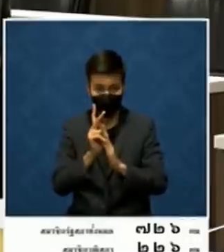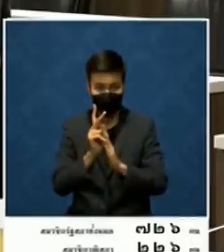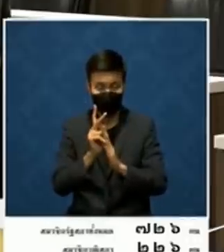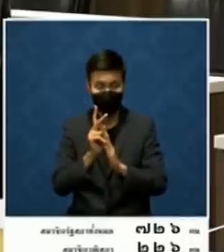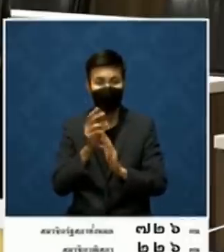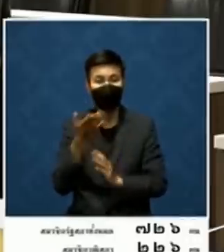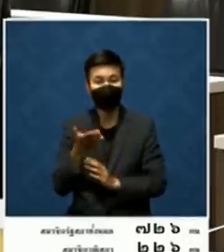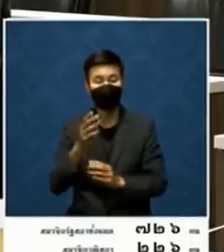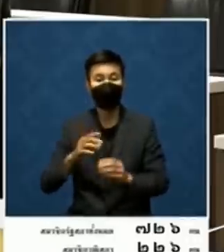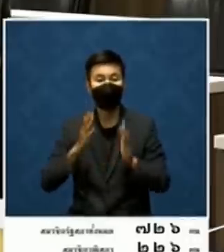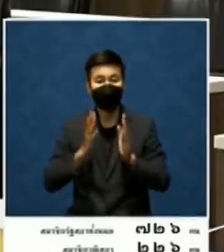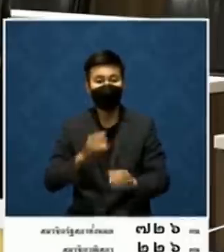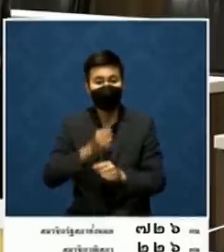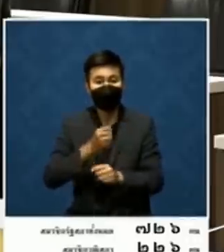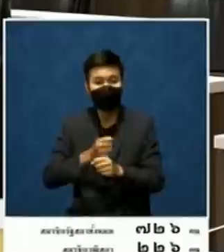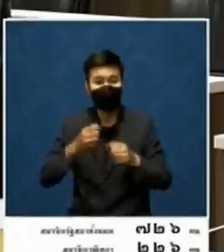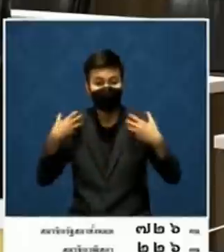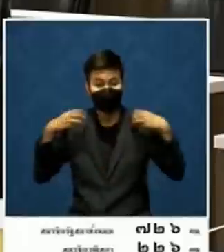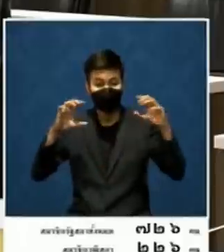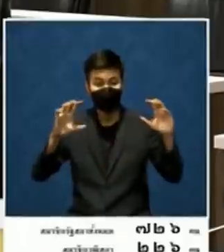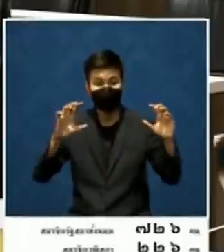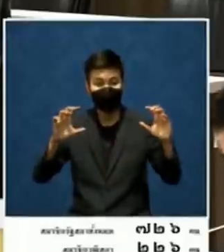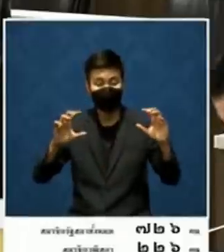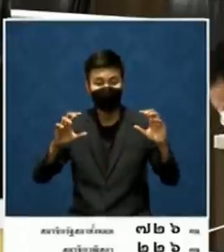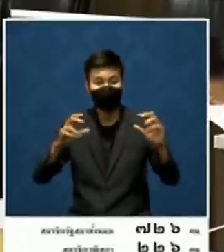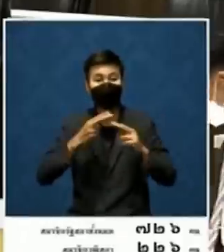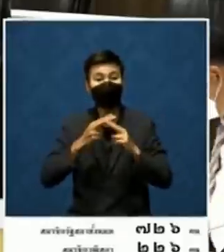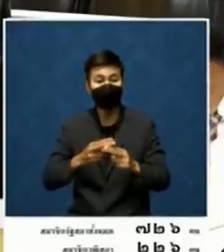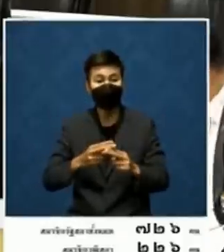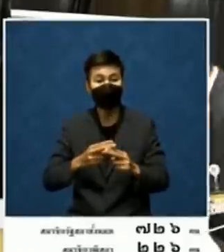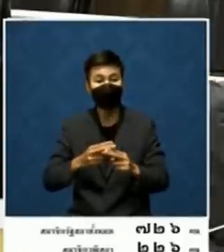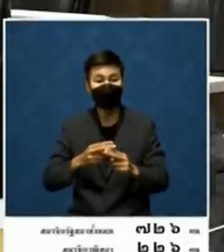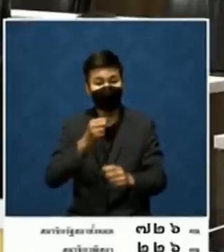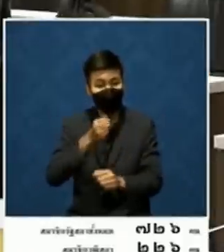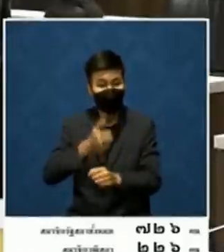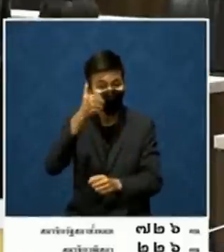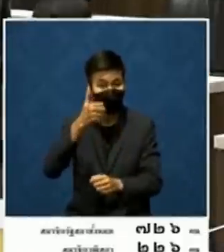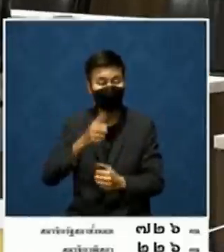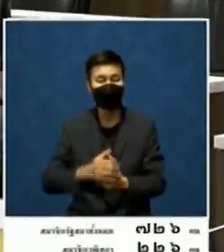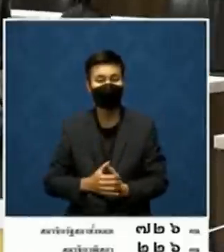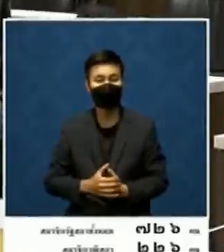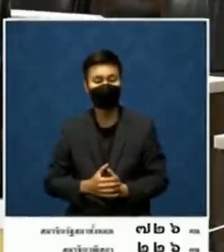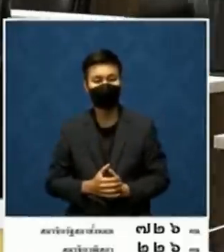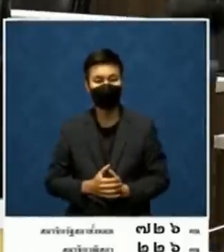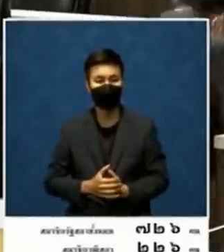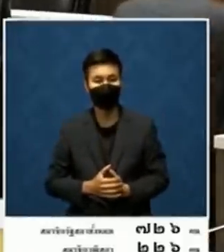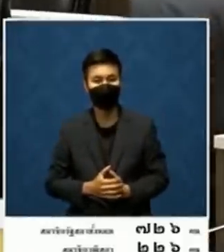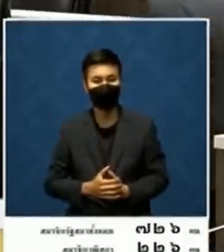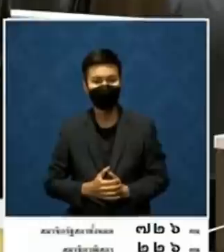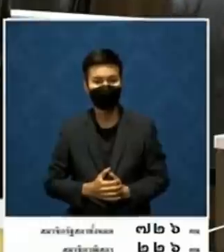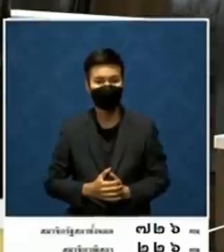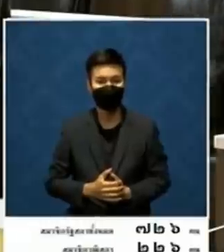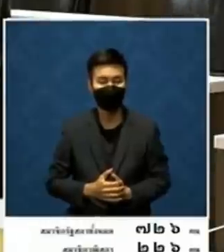สัญญาณและพะยอมตามแต่นั้นก็จัดการเป็นสภาเผด็จการถูกข้อเมืองเผด็จการมีบางช่วงบางตอน